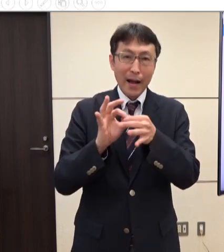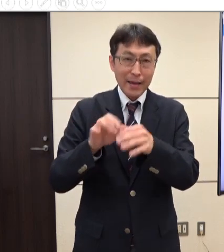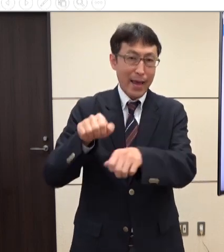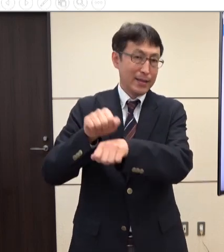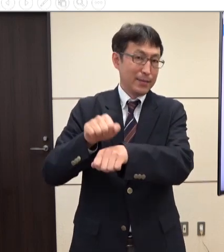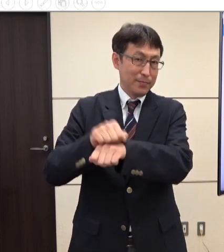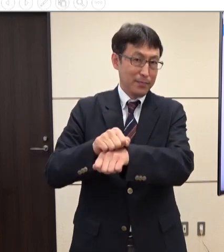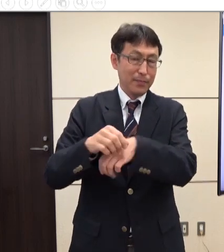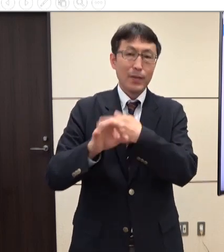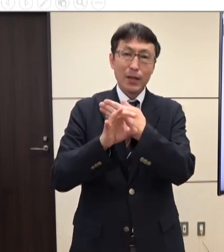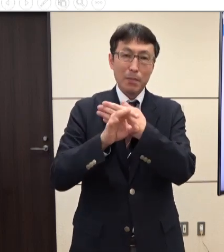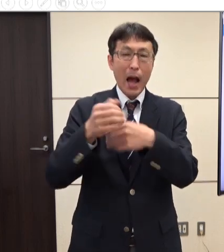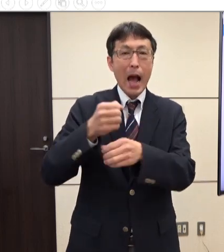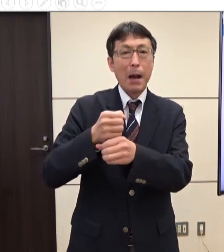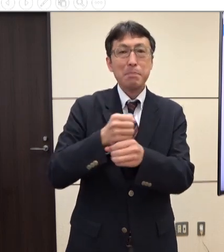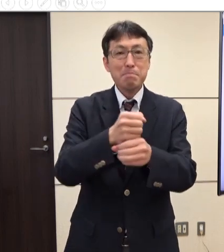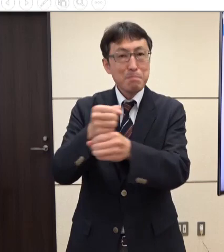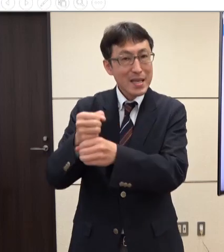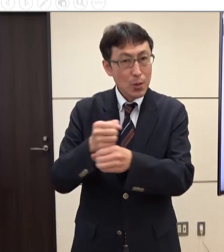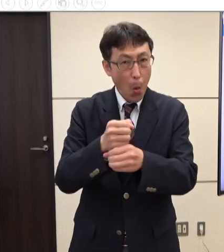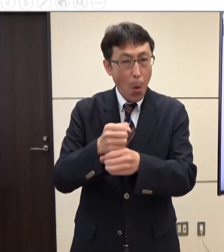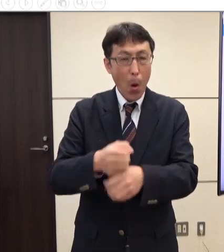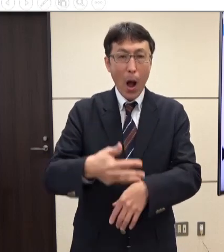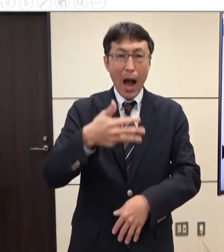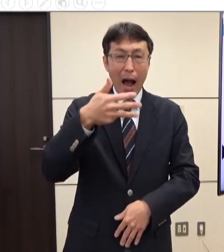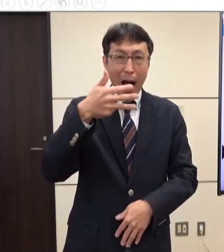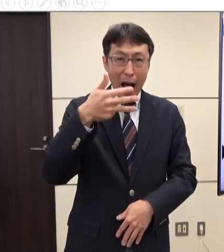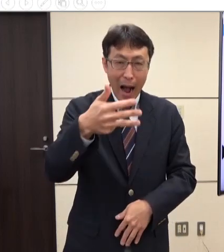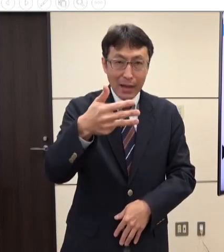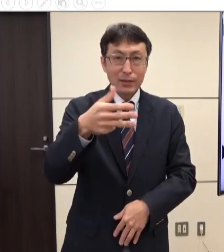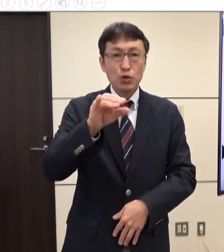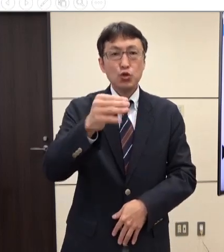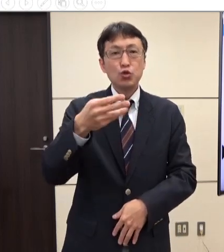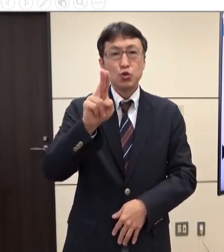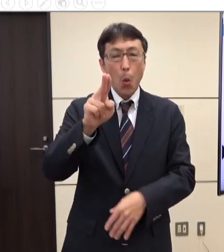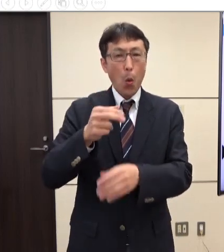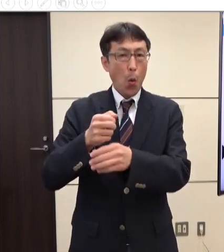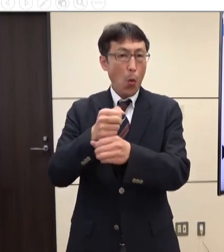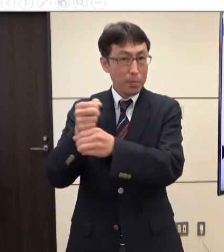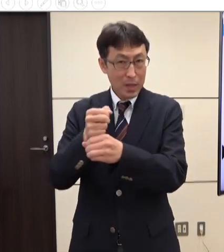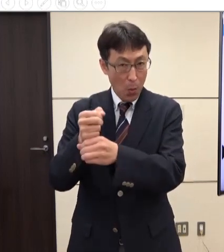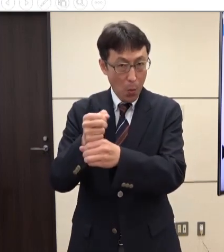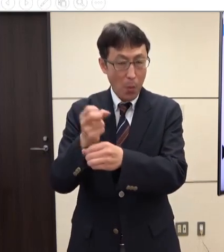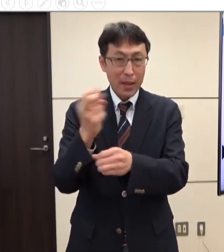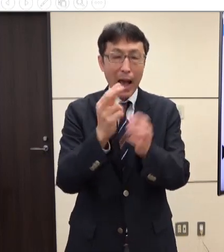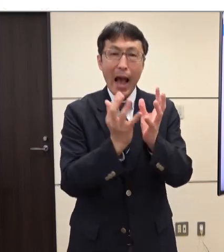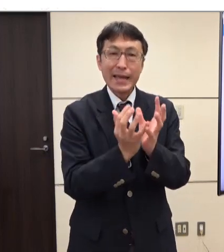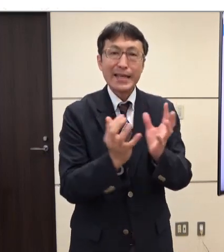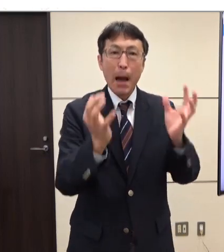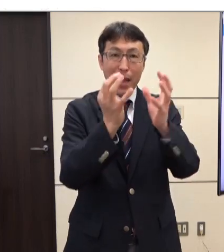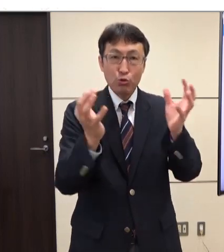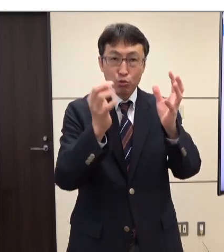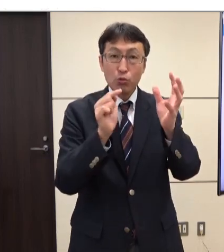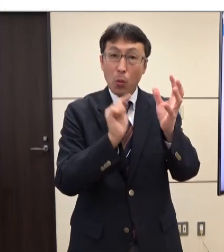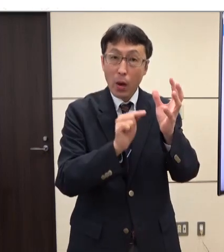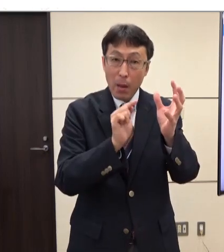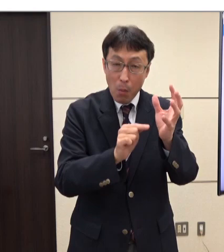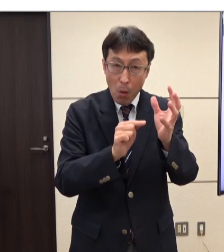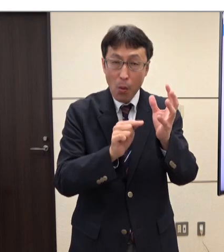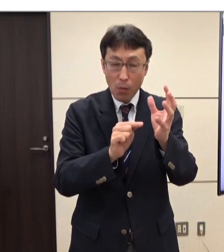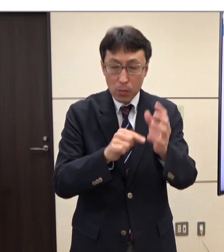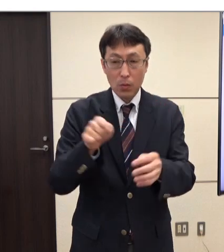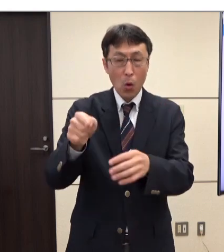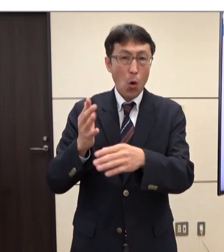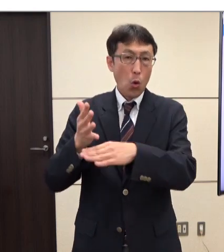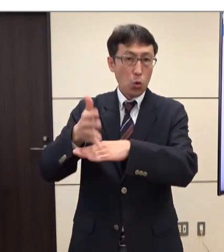ね八丁味噌を使用して、あとキャベツはですね、まあ、愛知県の名産で実は私豊橋市にも行ったん